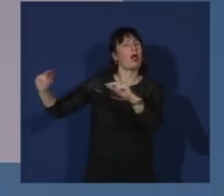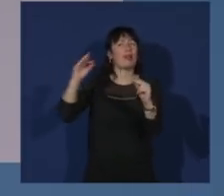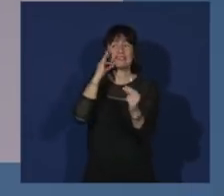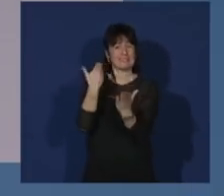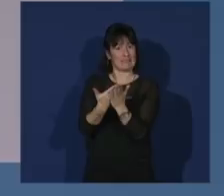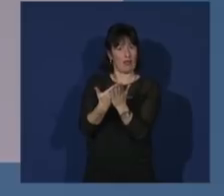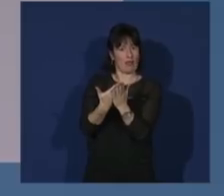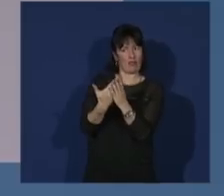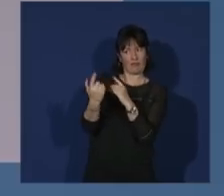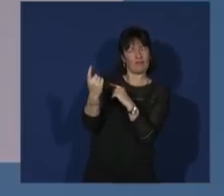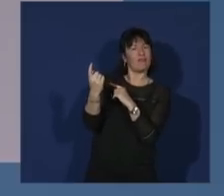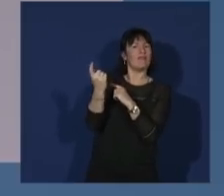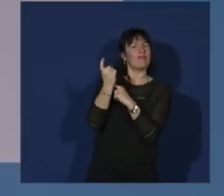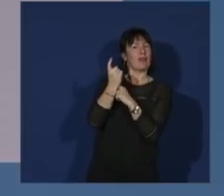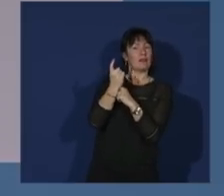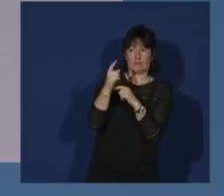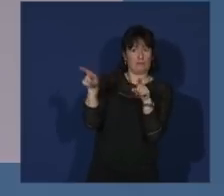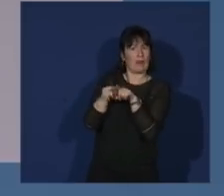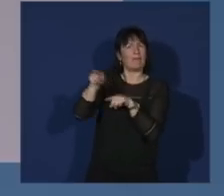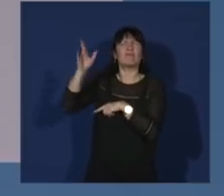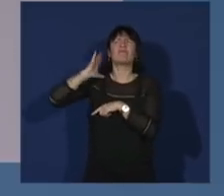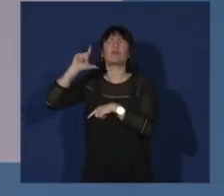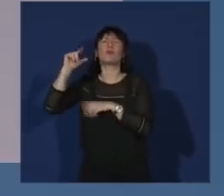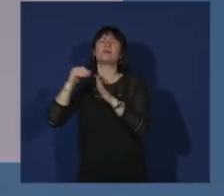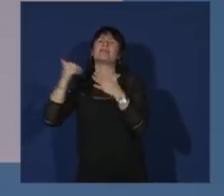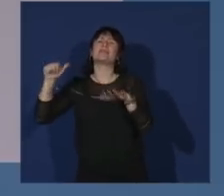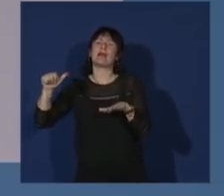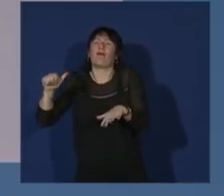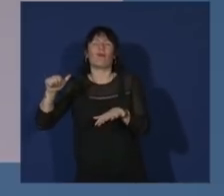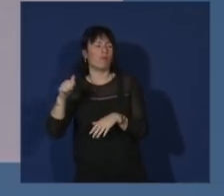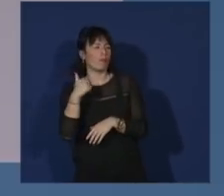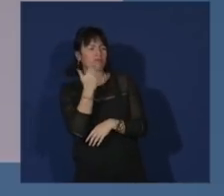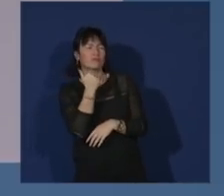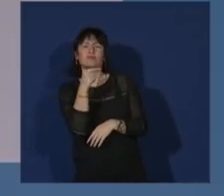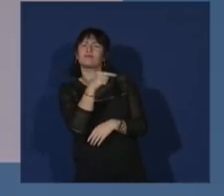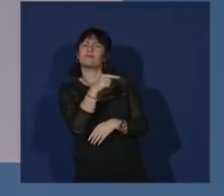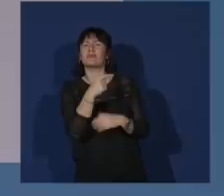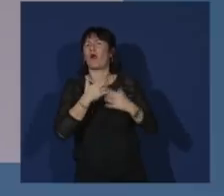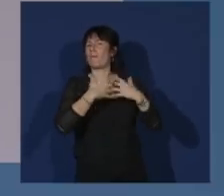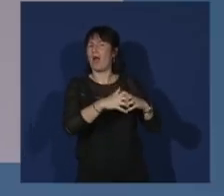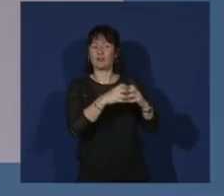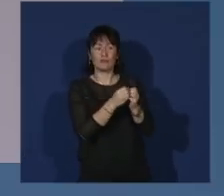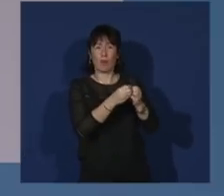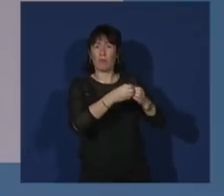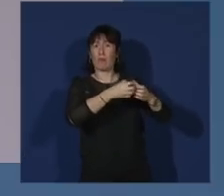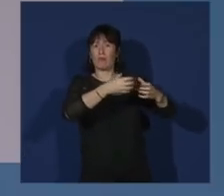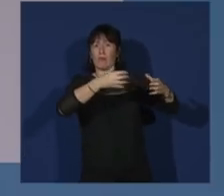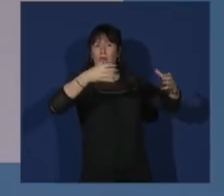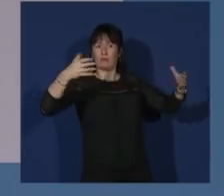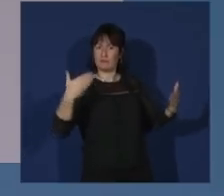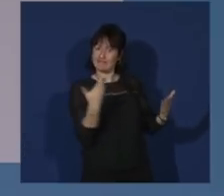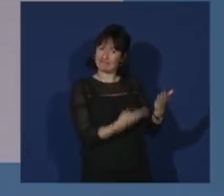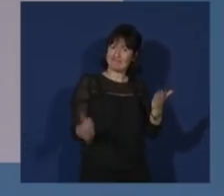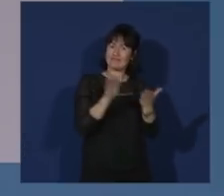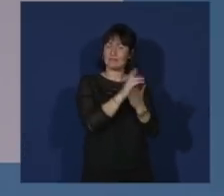mêmes qui, en 2016, disaient que ce n'était pas possible que nous soyons 1000, 2000, 5000, 10 000, 200 000. Ce